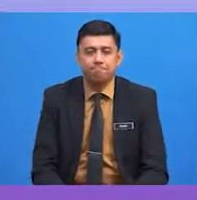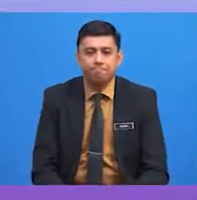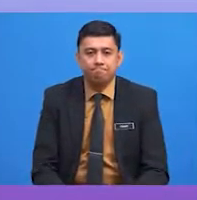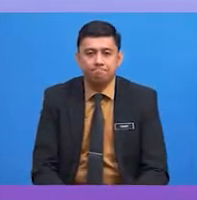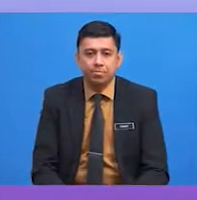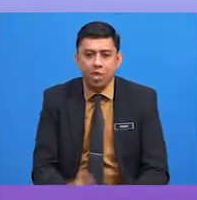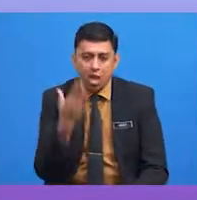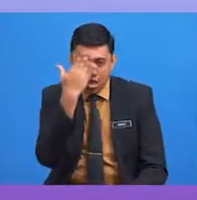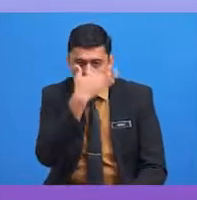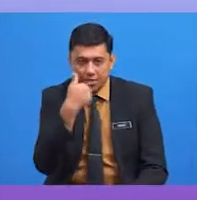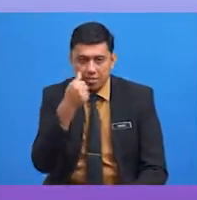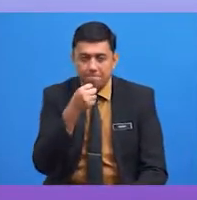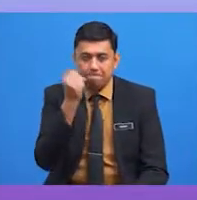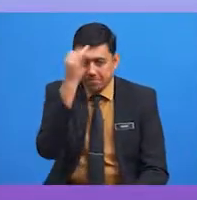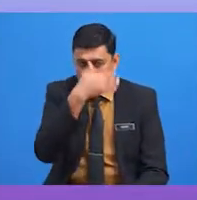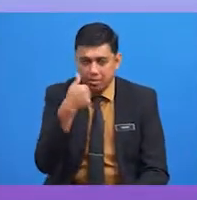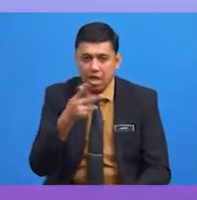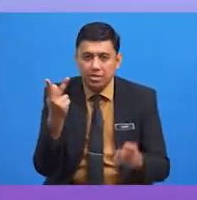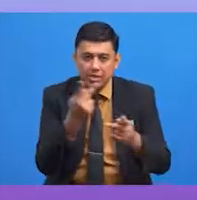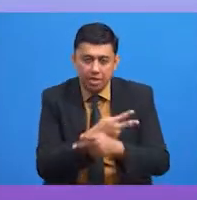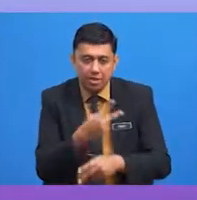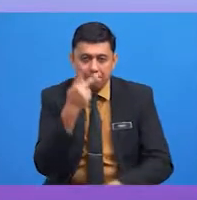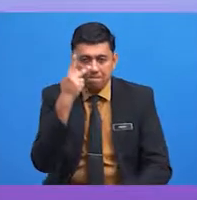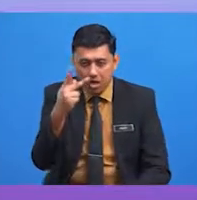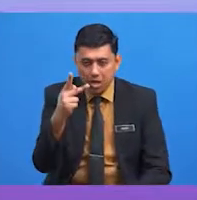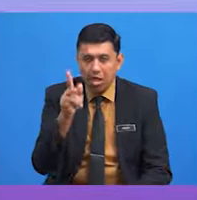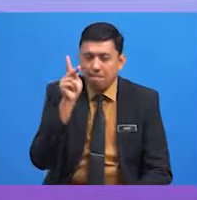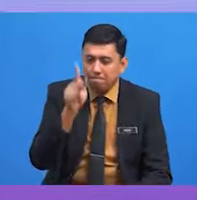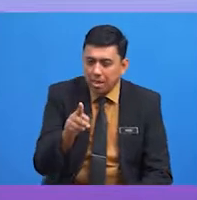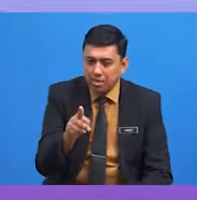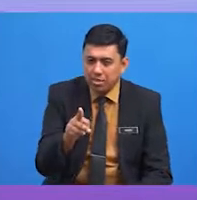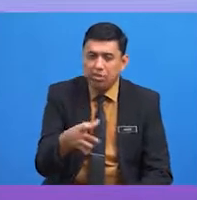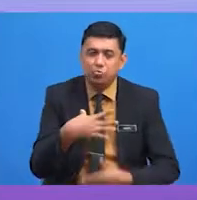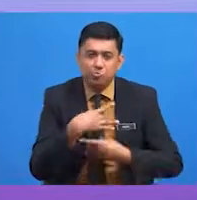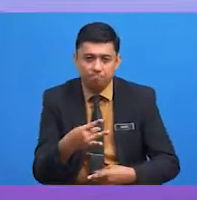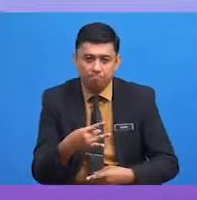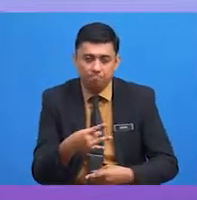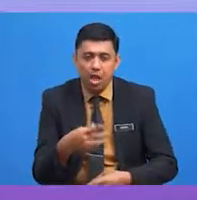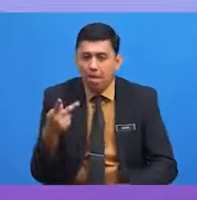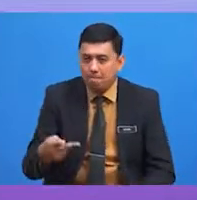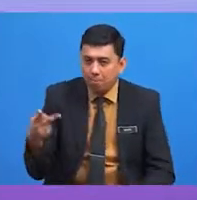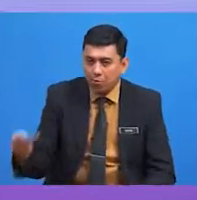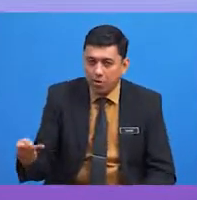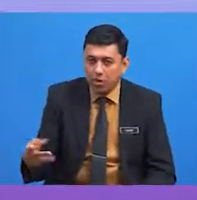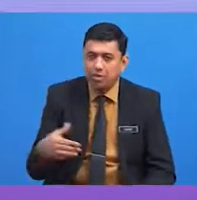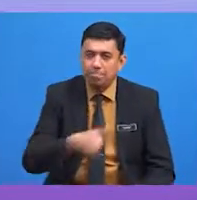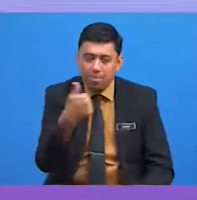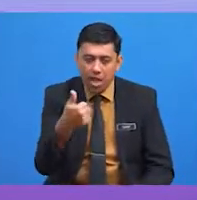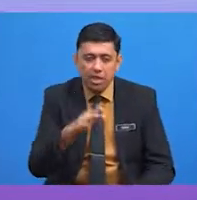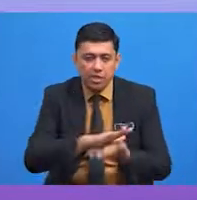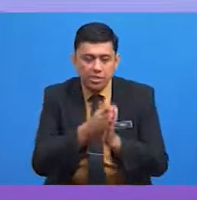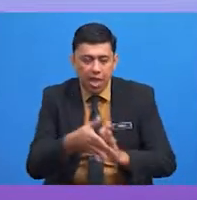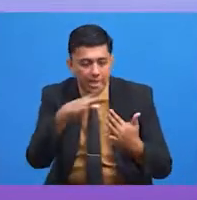Anggun berseri sekali pandang pasti memikat. Produk terbaik jadi